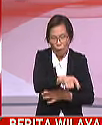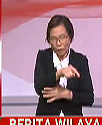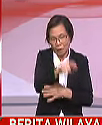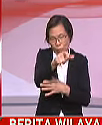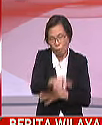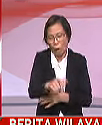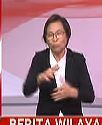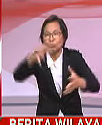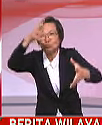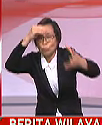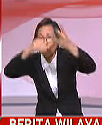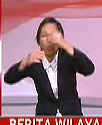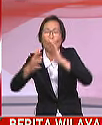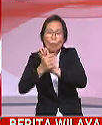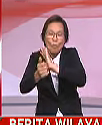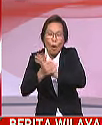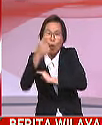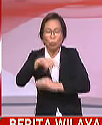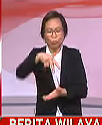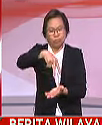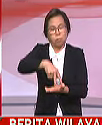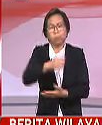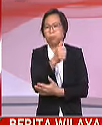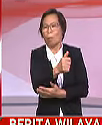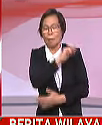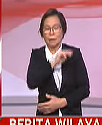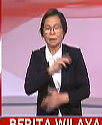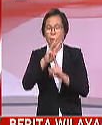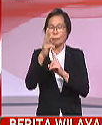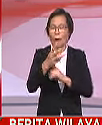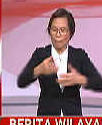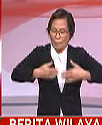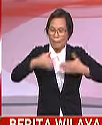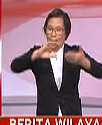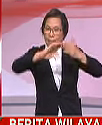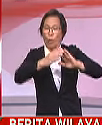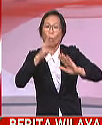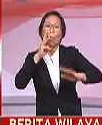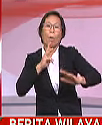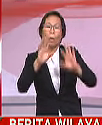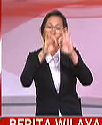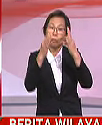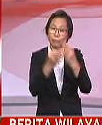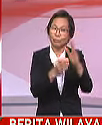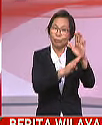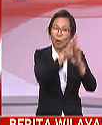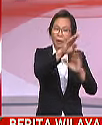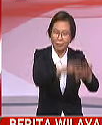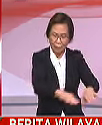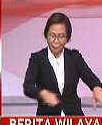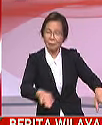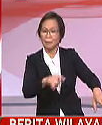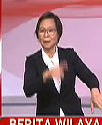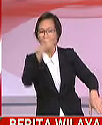dilengkapi dengan pengetahuan dan kemahiran untuk berdikari. Menteri Kebajikan Kesejahteraan Komuniti, Wanita, Keluarga dan Pembangunan